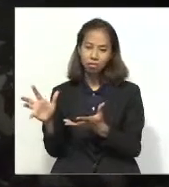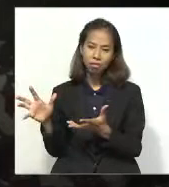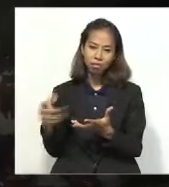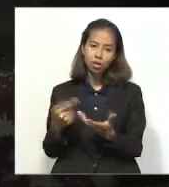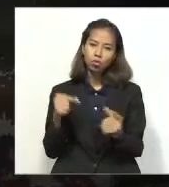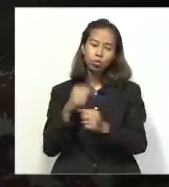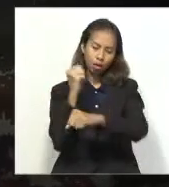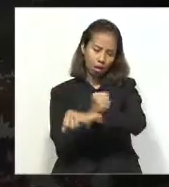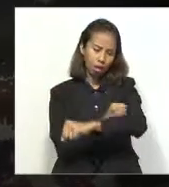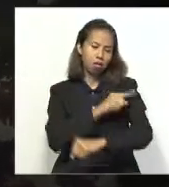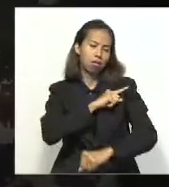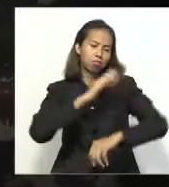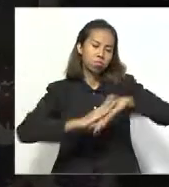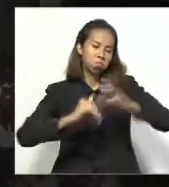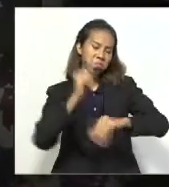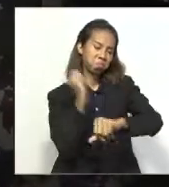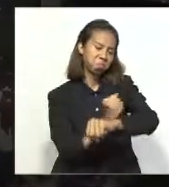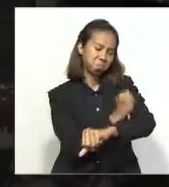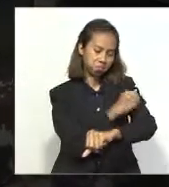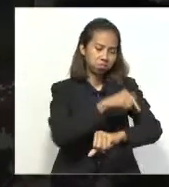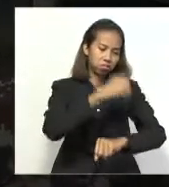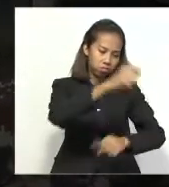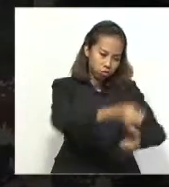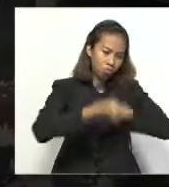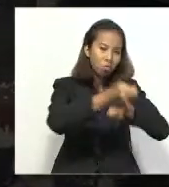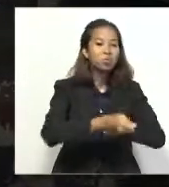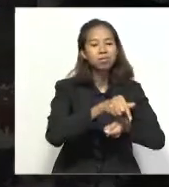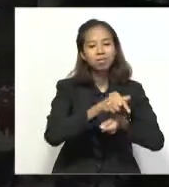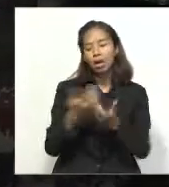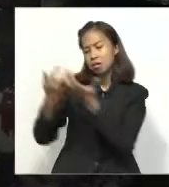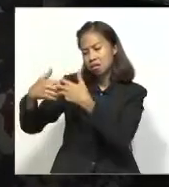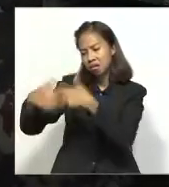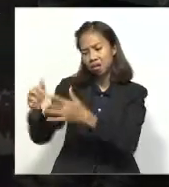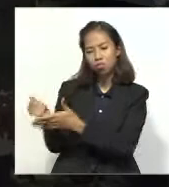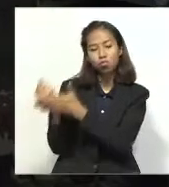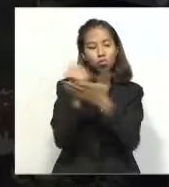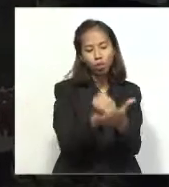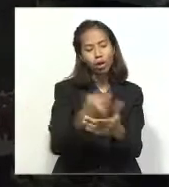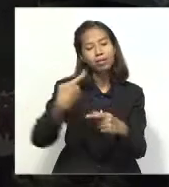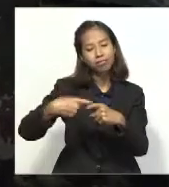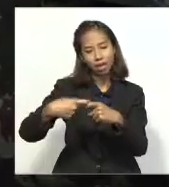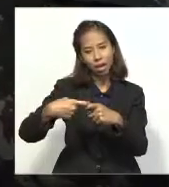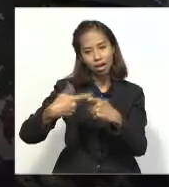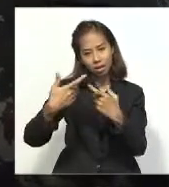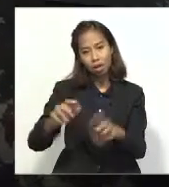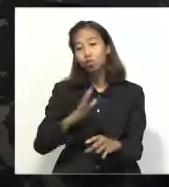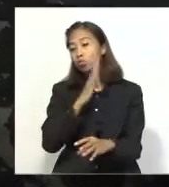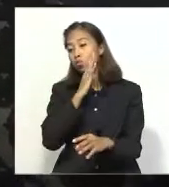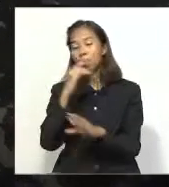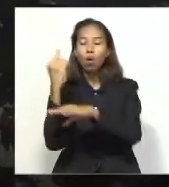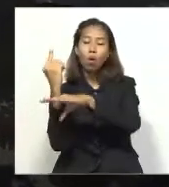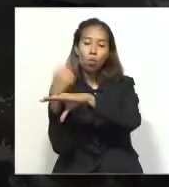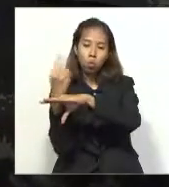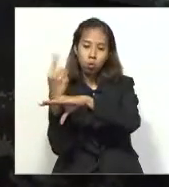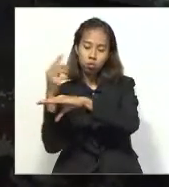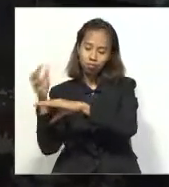ยังใช้แรงงานอยู่นะครับแต่เราก็พยายามเอาเครื่องเข้าไปเดี๋ยวดูว่าจะห่อขึ้นได้เนี่ยก็อาจจะข